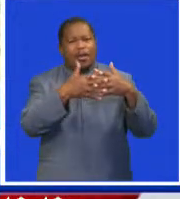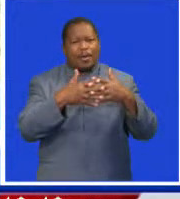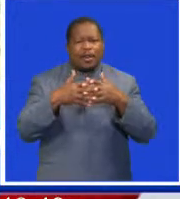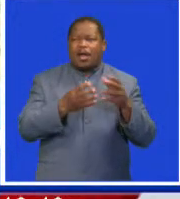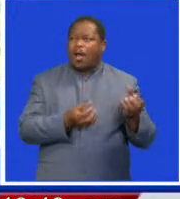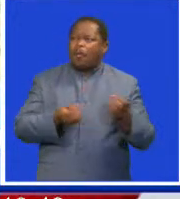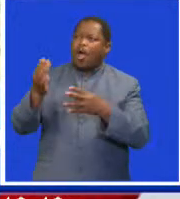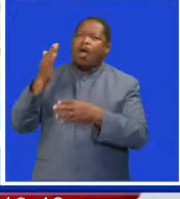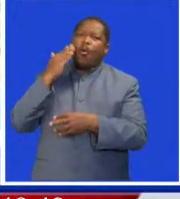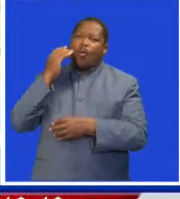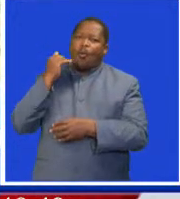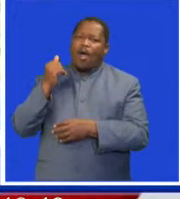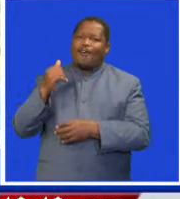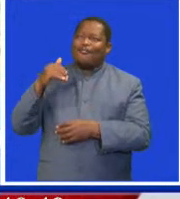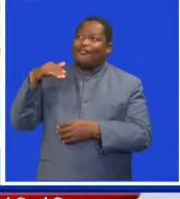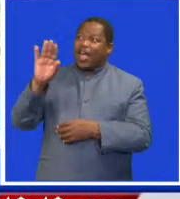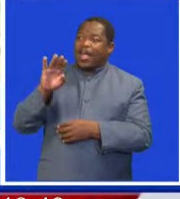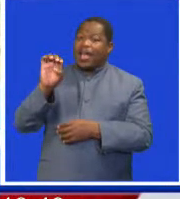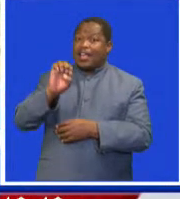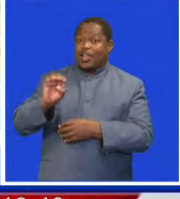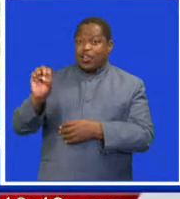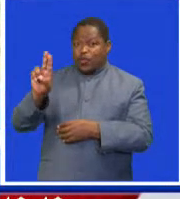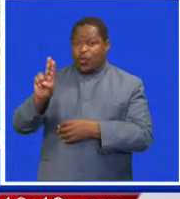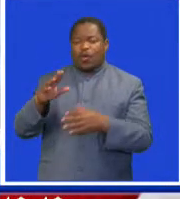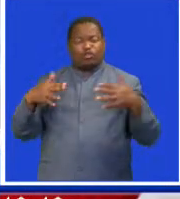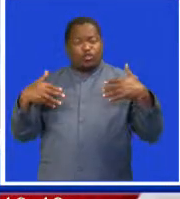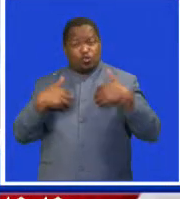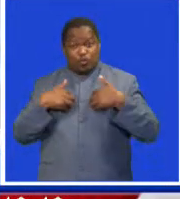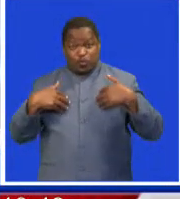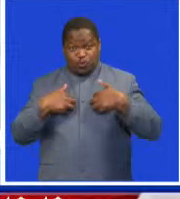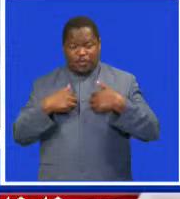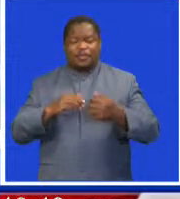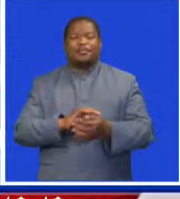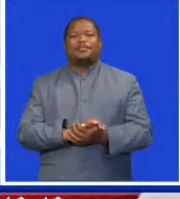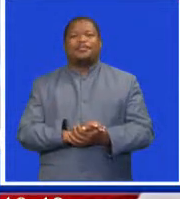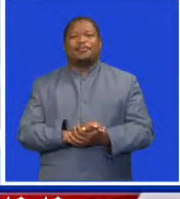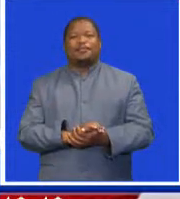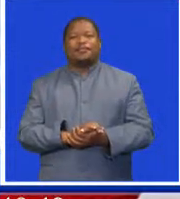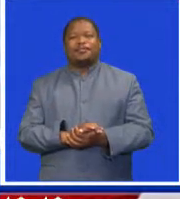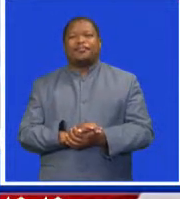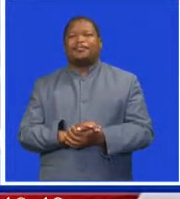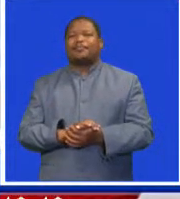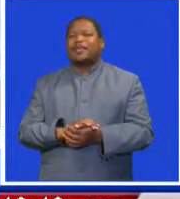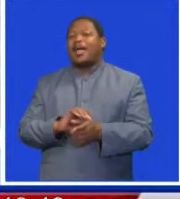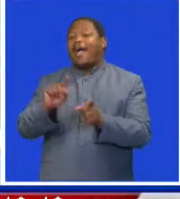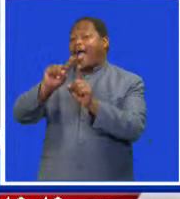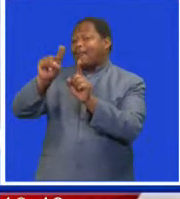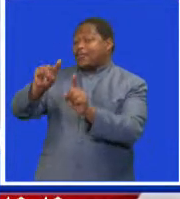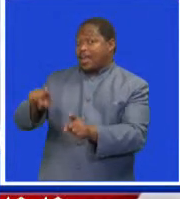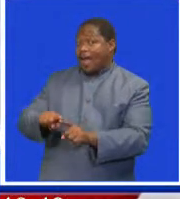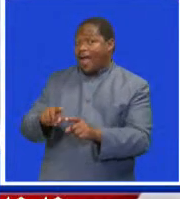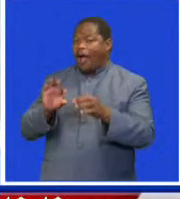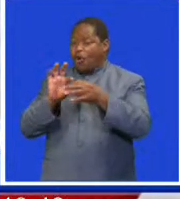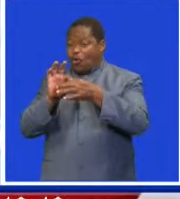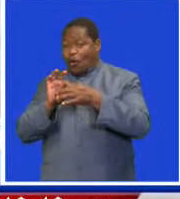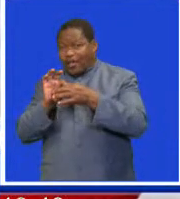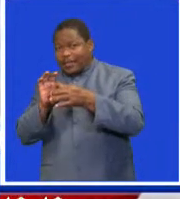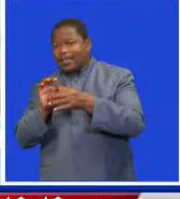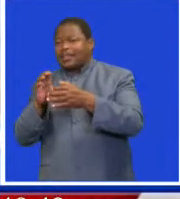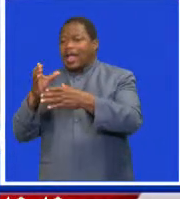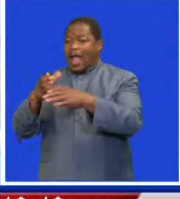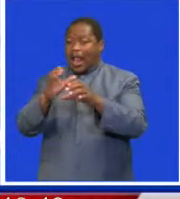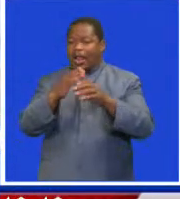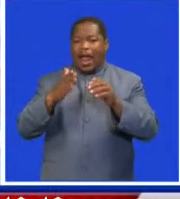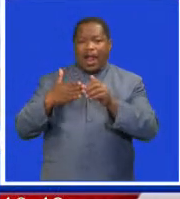Labasemagunyeni ekukhuluma live kaTin the Africa bathi lenyuke lezinga lekushutshumbizwa ngalokungekho emthethweni kwetitsakamiva kuleli vekati, ikakhulukati